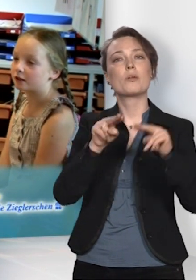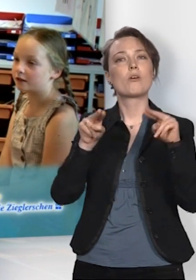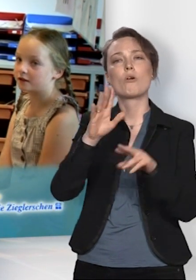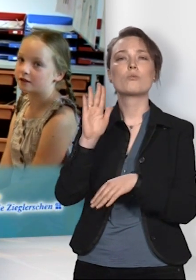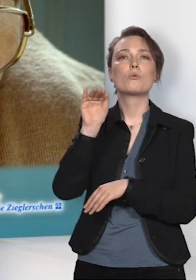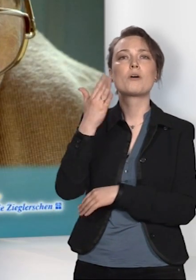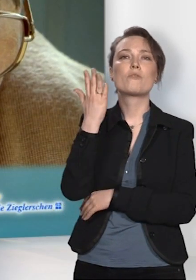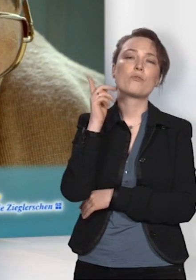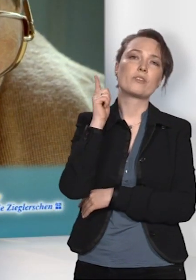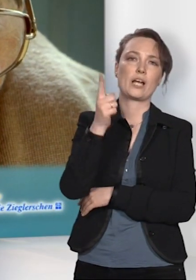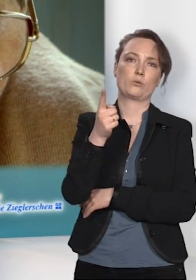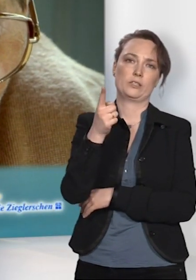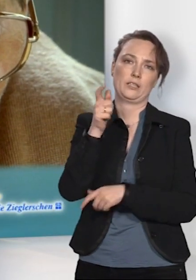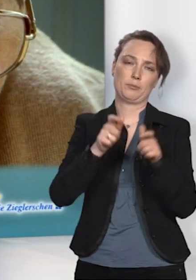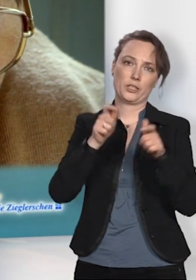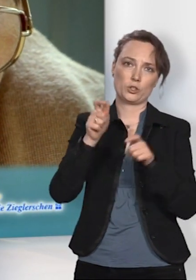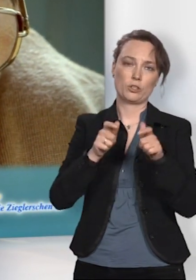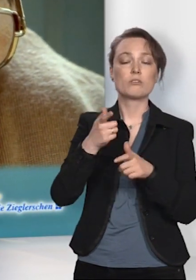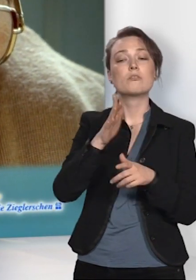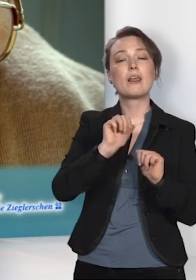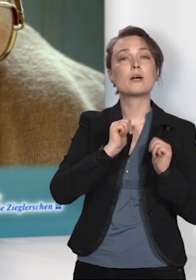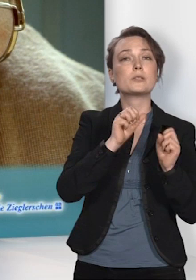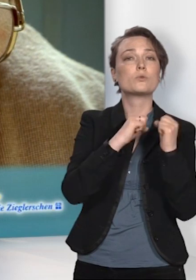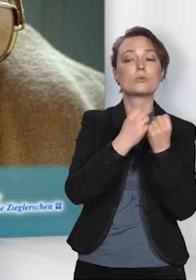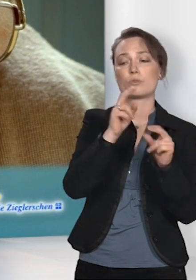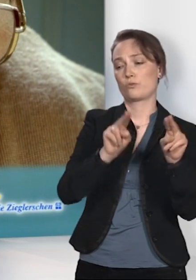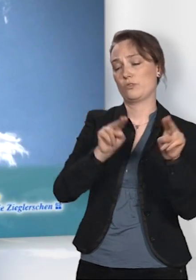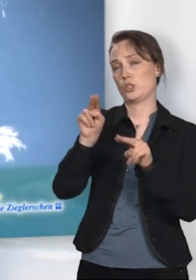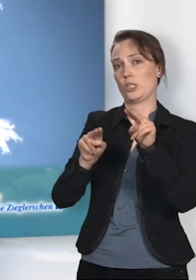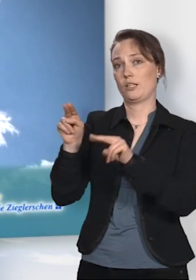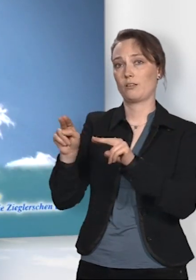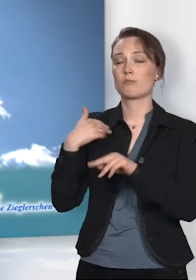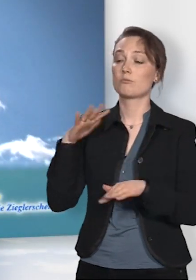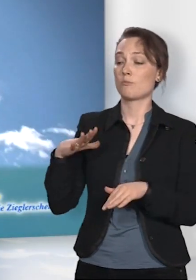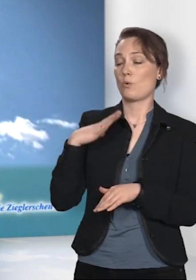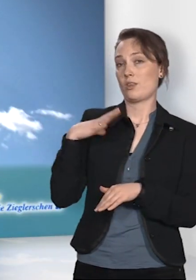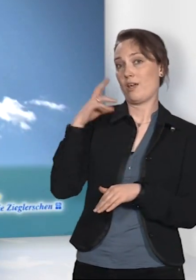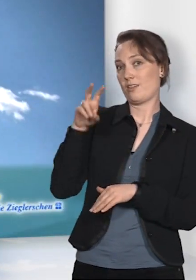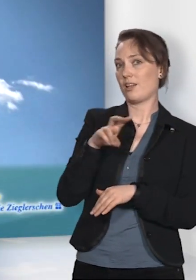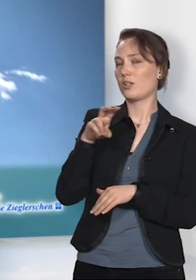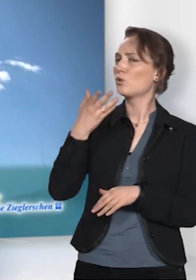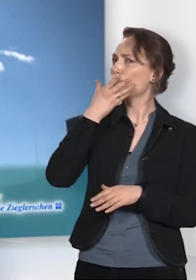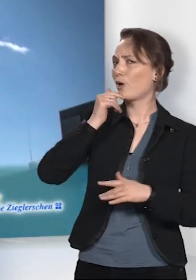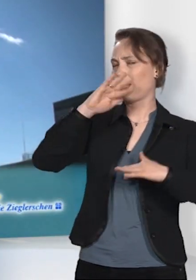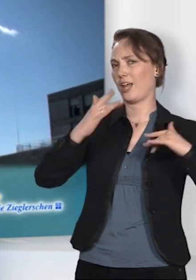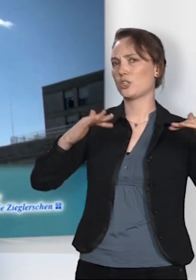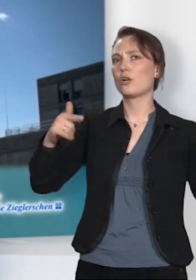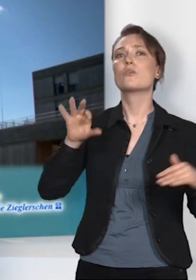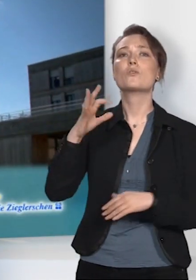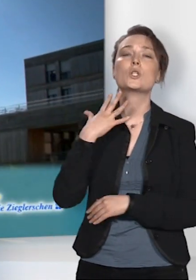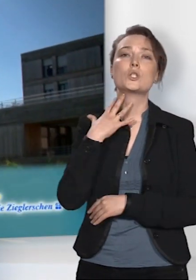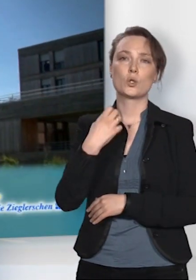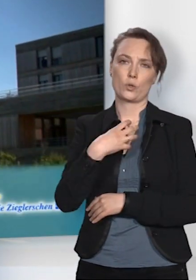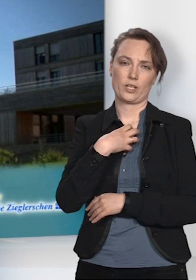rund 5000 Menschen in ganz unterschiedlichen Lebenssituationen. Moderne Kliniken in herrlicher Landschaft bieten